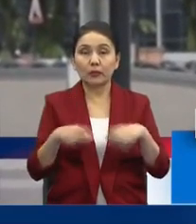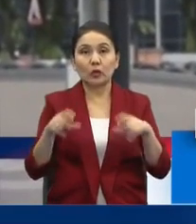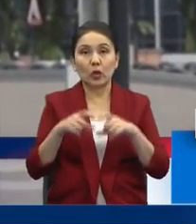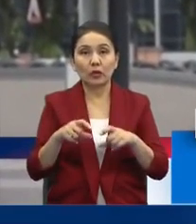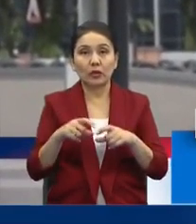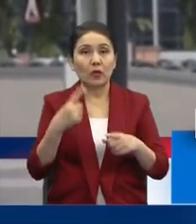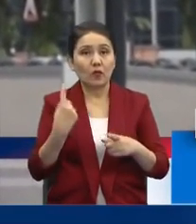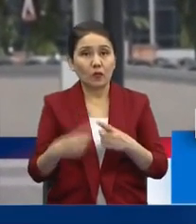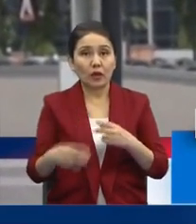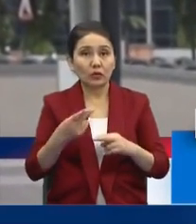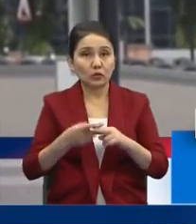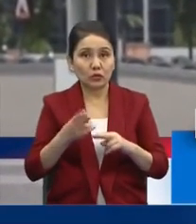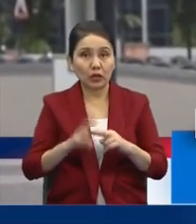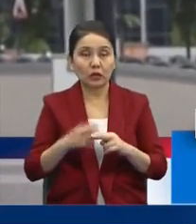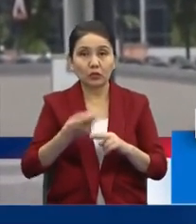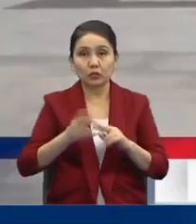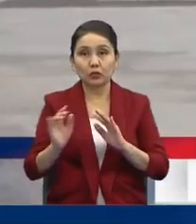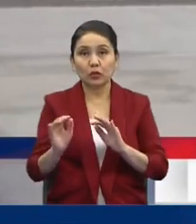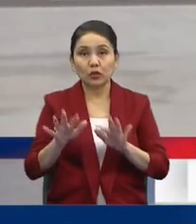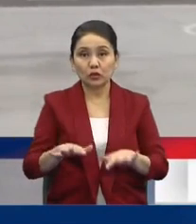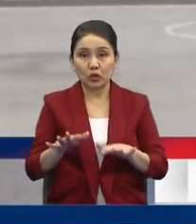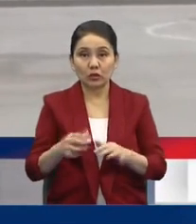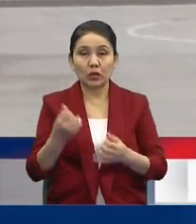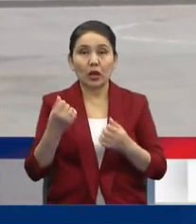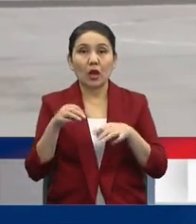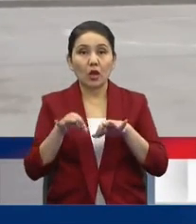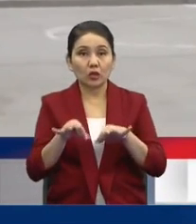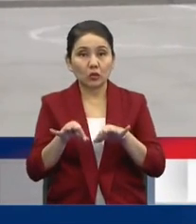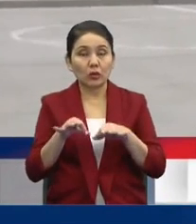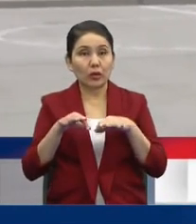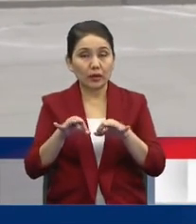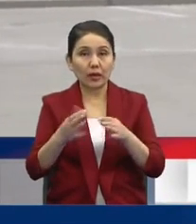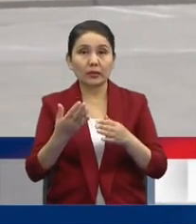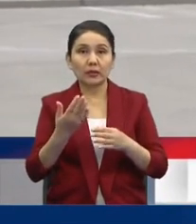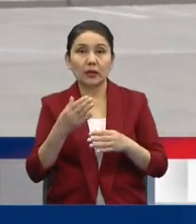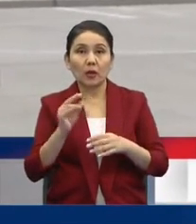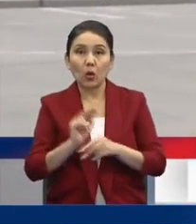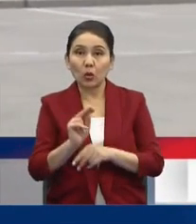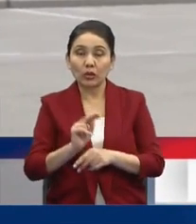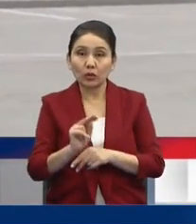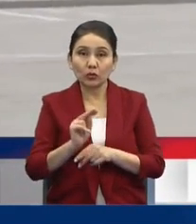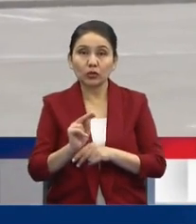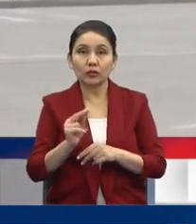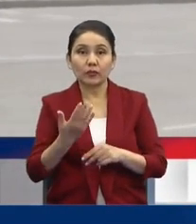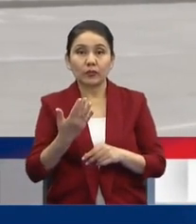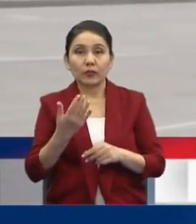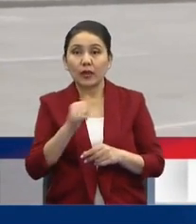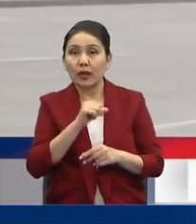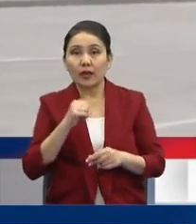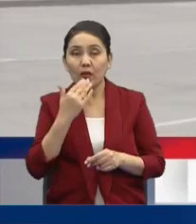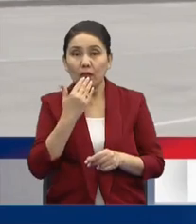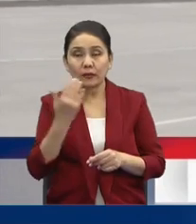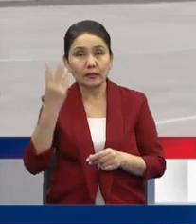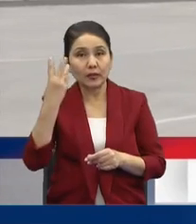markazlaridan farqi shundaki, ushbu joyda yo'l harakati qoidalarini o'rgatuvchi maydonchalarni eng oxirgi